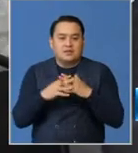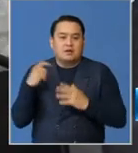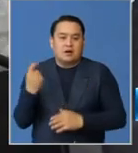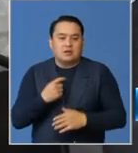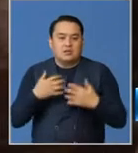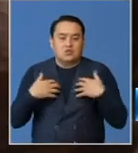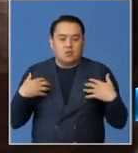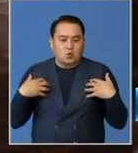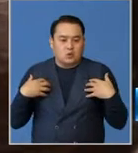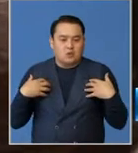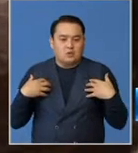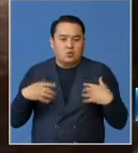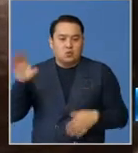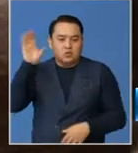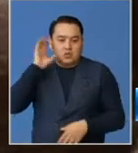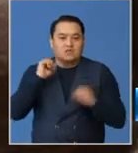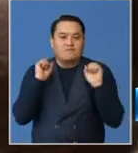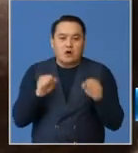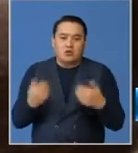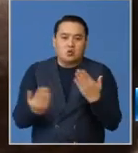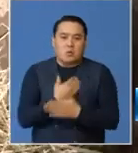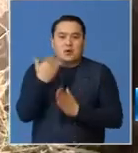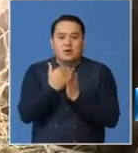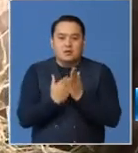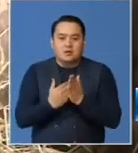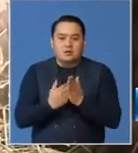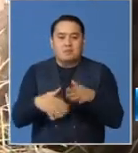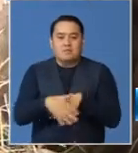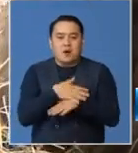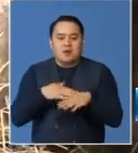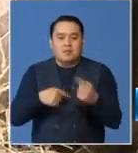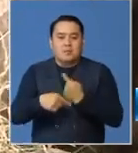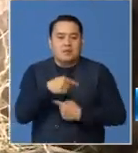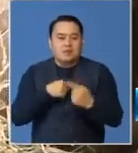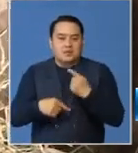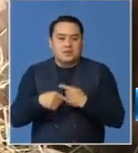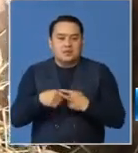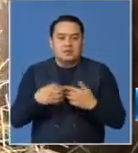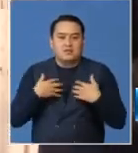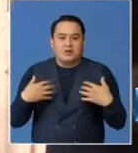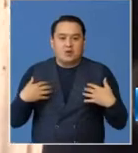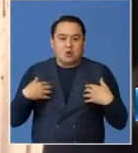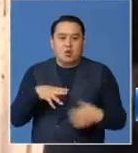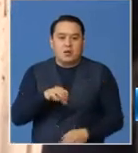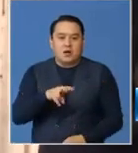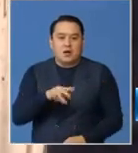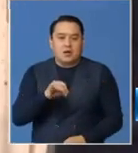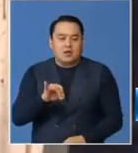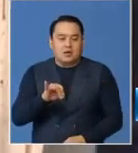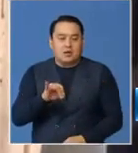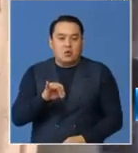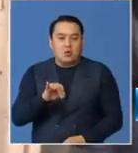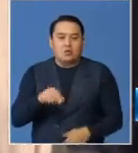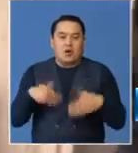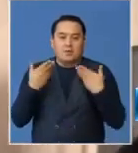животных. Услышала о возможностях новой программы развития массового предпринимательства и животновод Омарали Даптербекула.